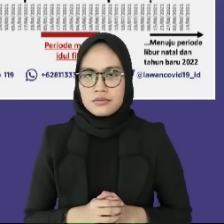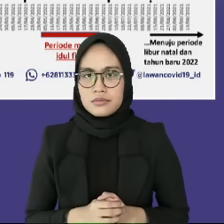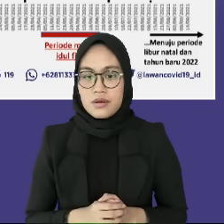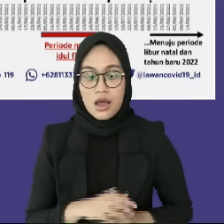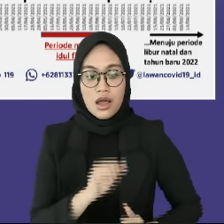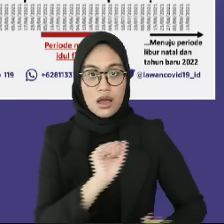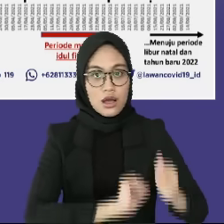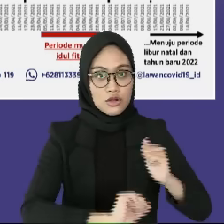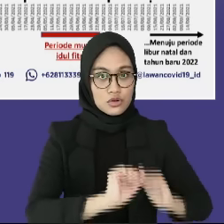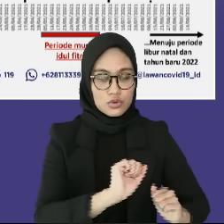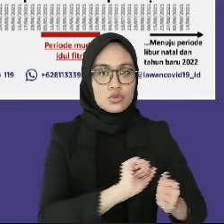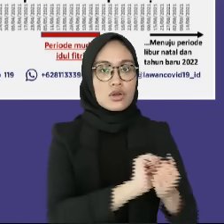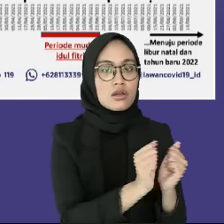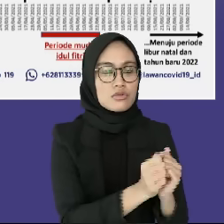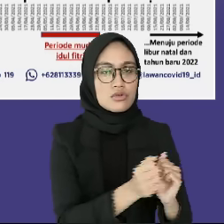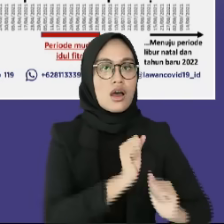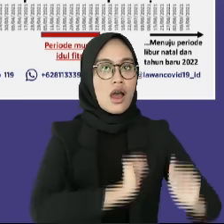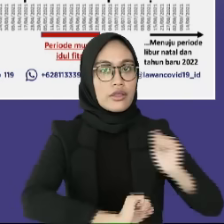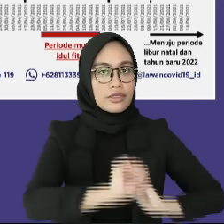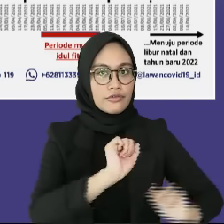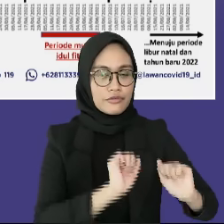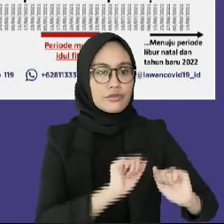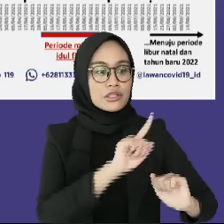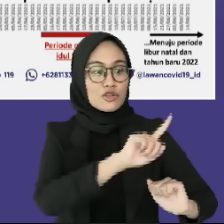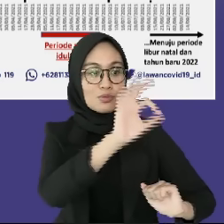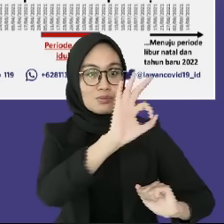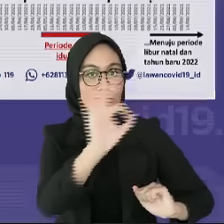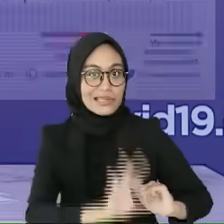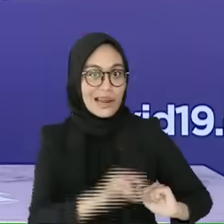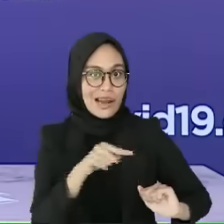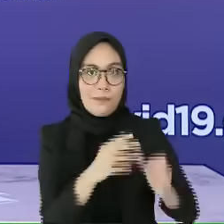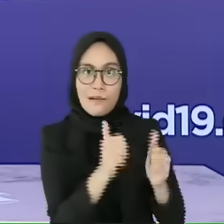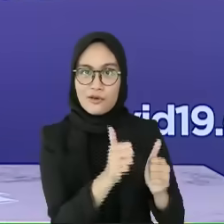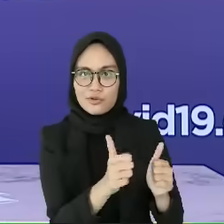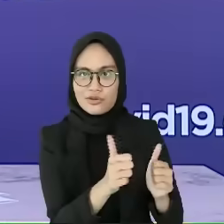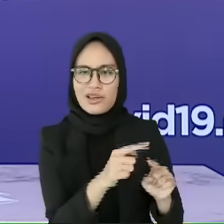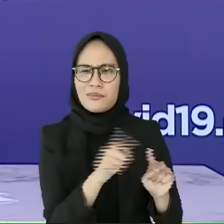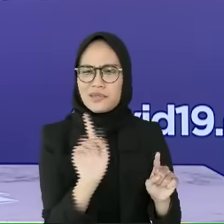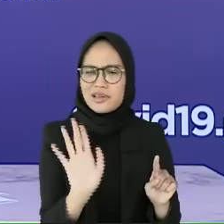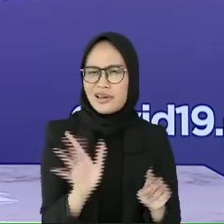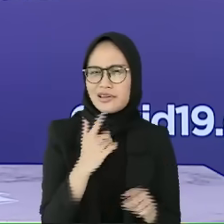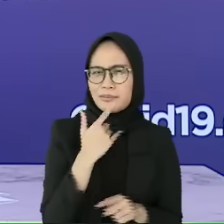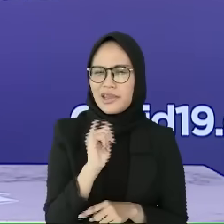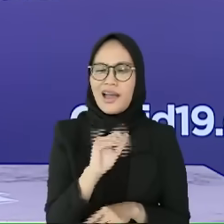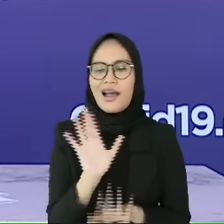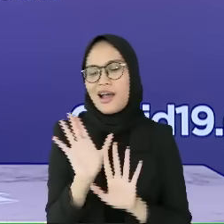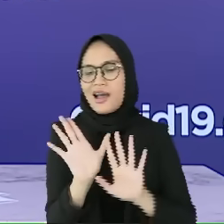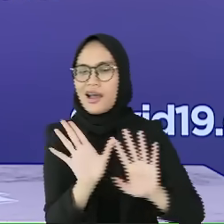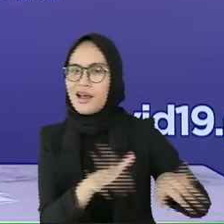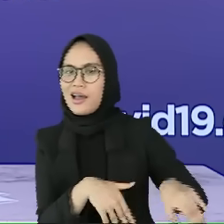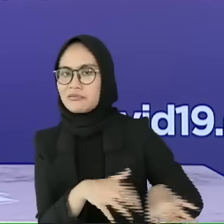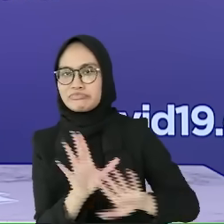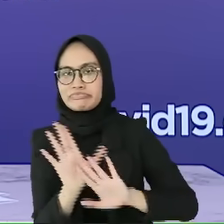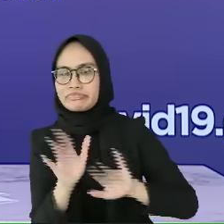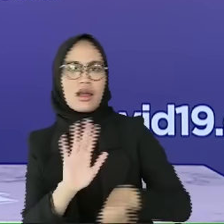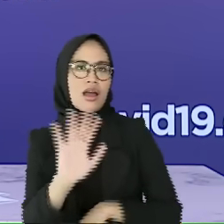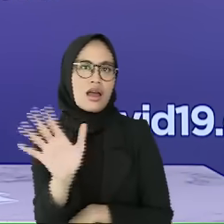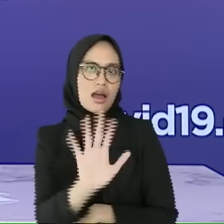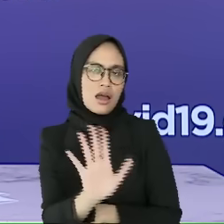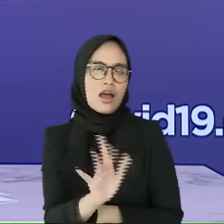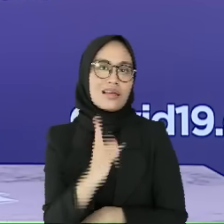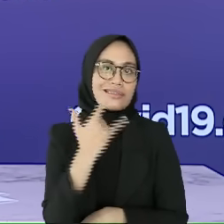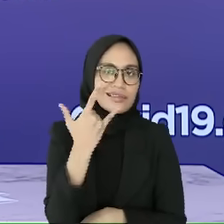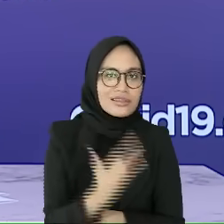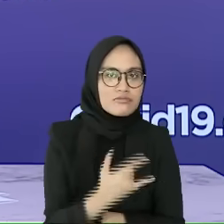aktif yang mencapai 1% ini tentunya tidak boleh membuat kita lengah. Berkaca pada beberapa negara lain